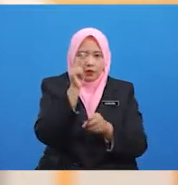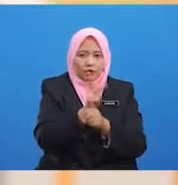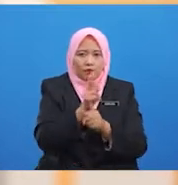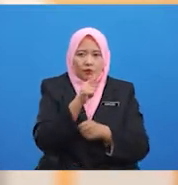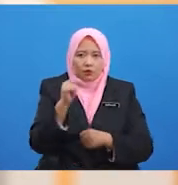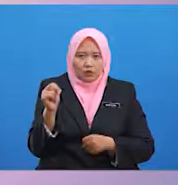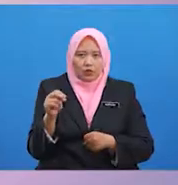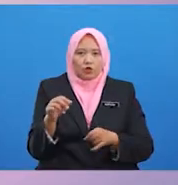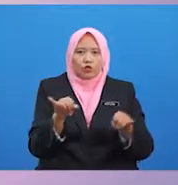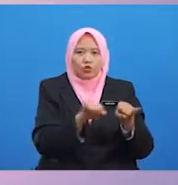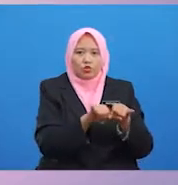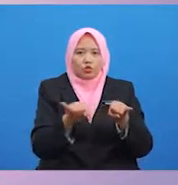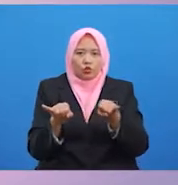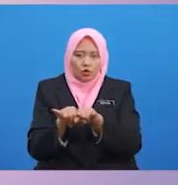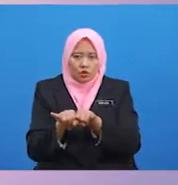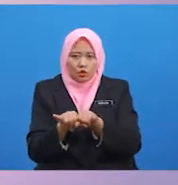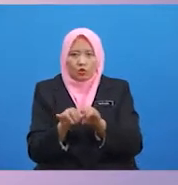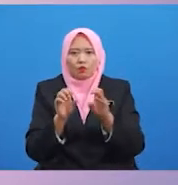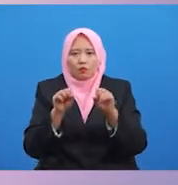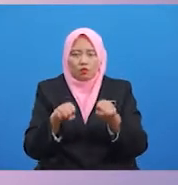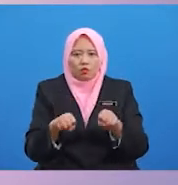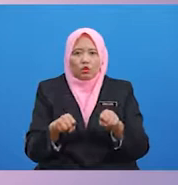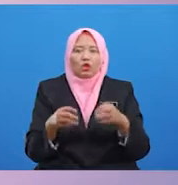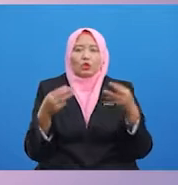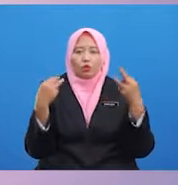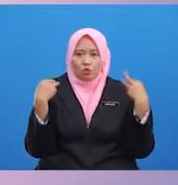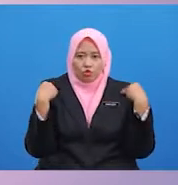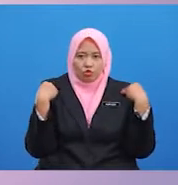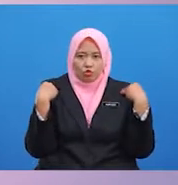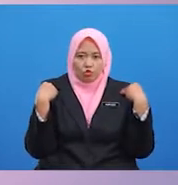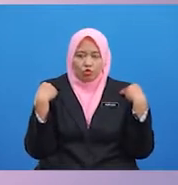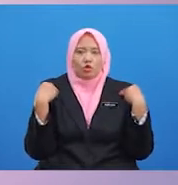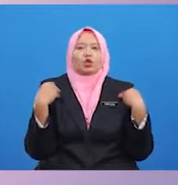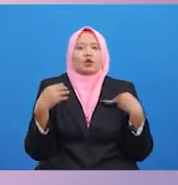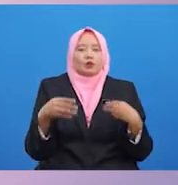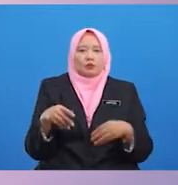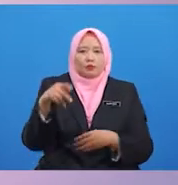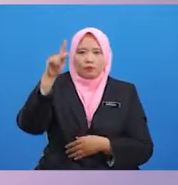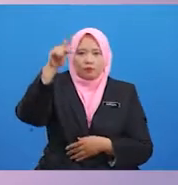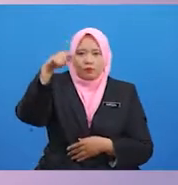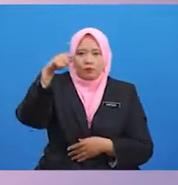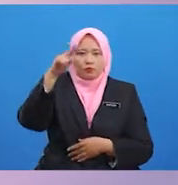menyebabkan wujud pertumbuhan Bandar Putrajaya dan Cyberjaya.